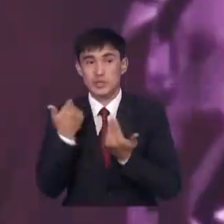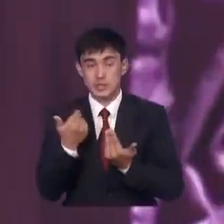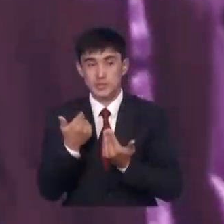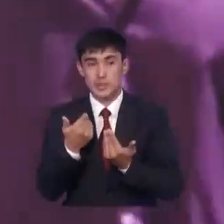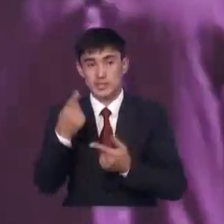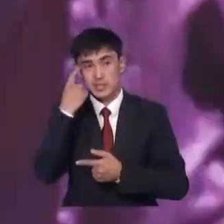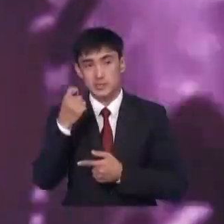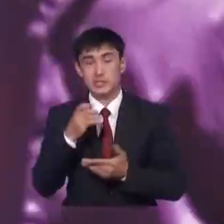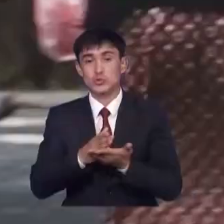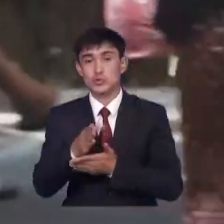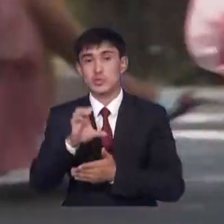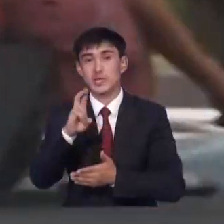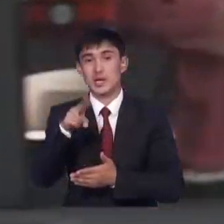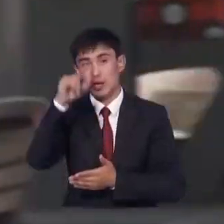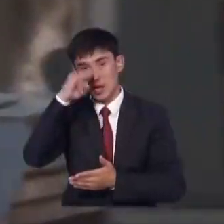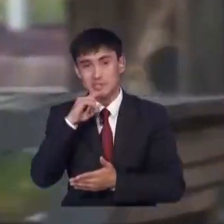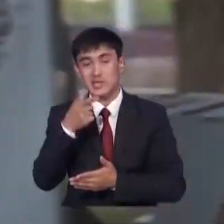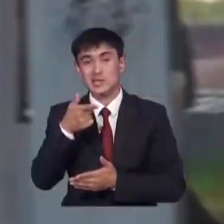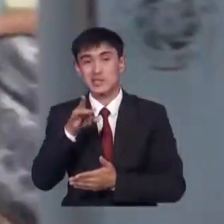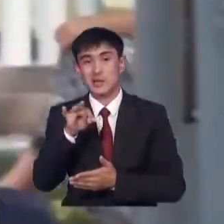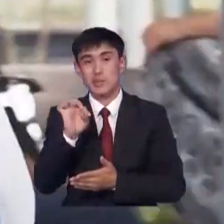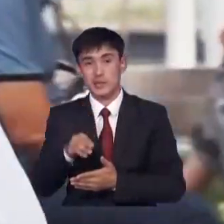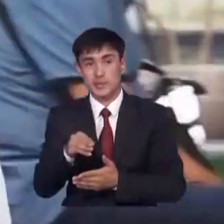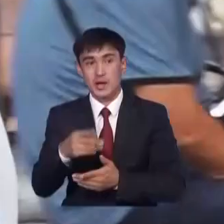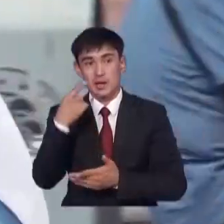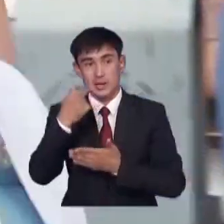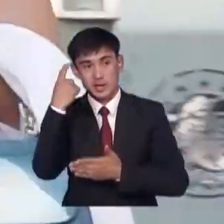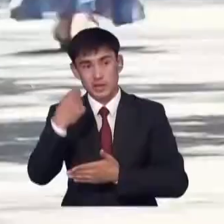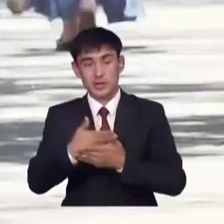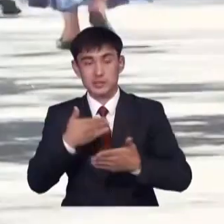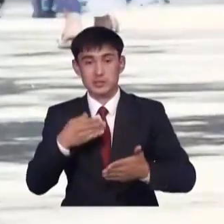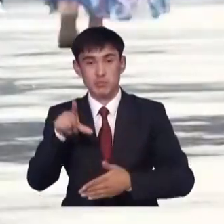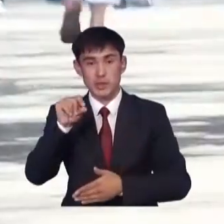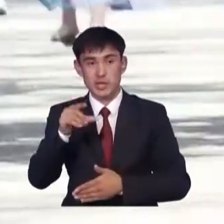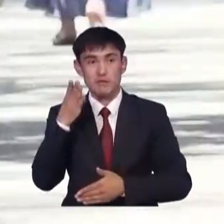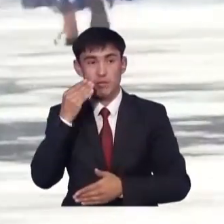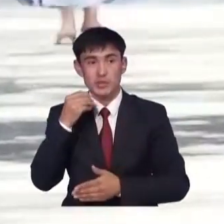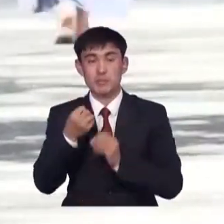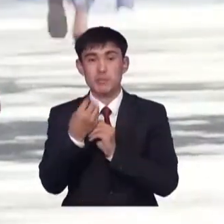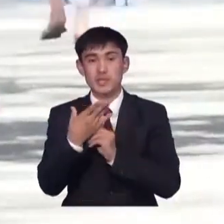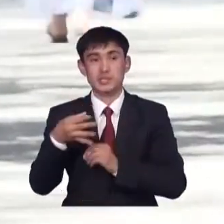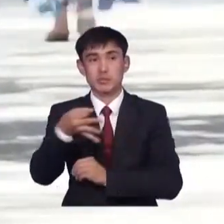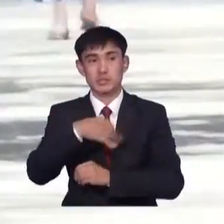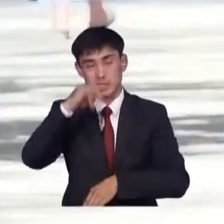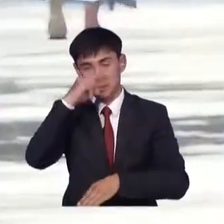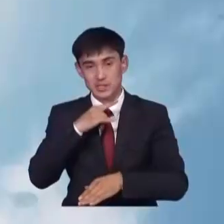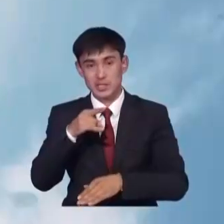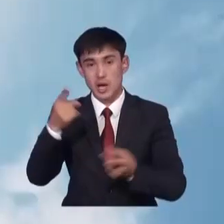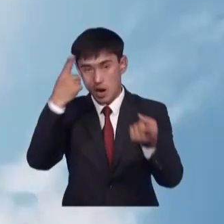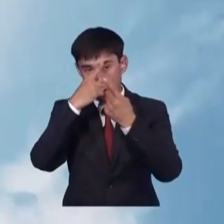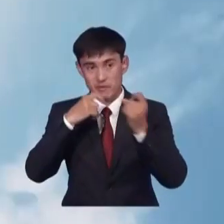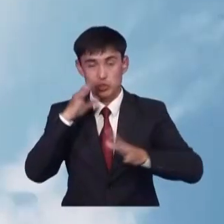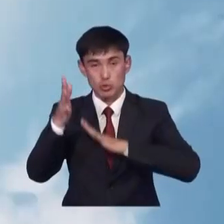ожидается, сообщает пресс-служба Казгидромет. Ранее сообщалось, что на этот понедельник в Алматы и 15 областях Казахстана